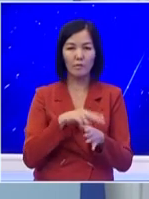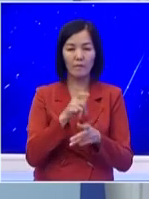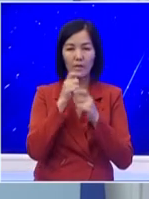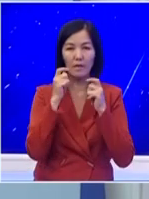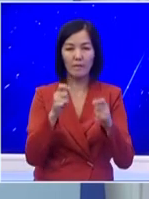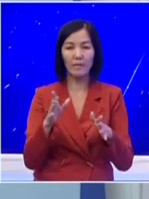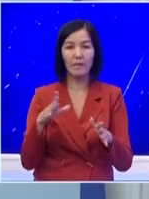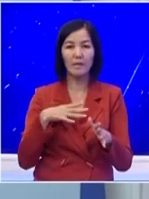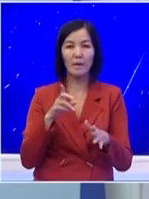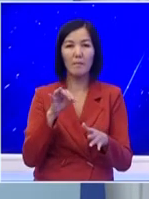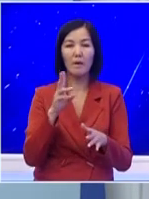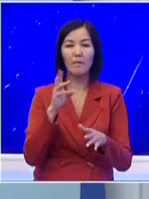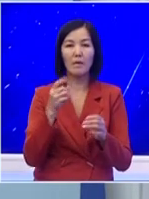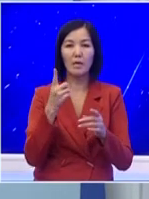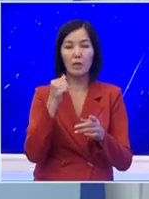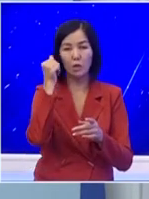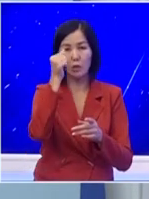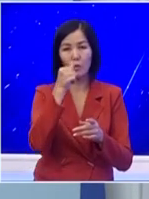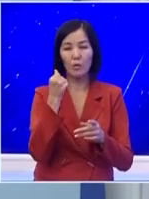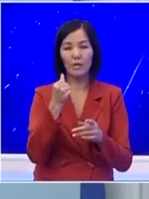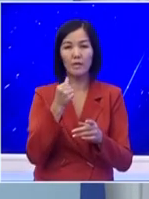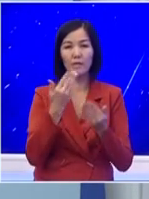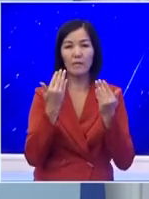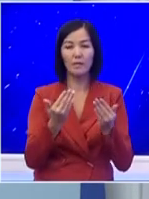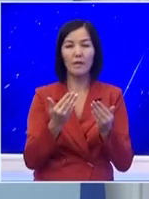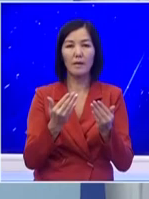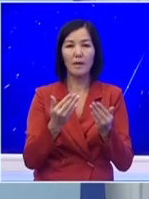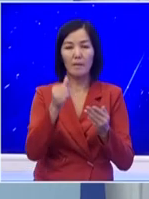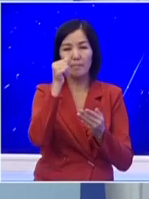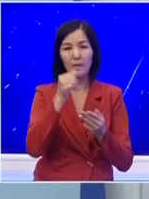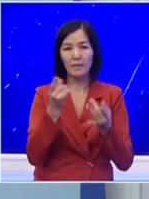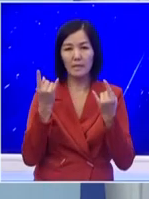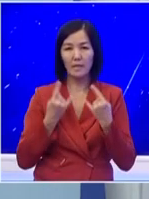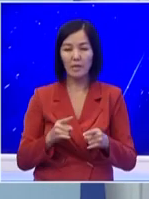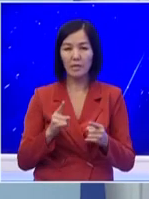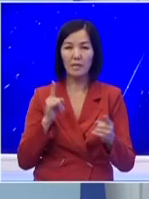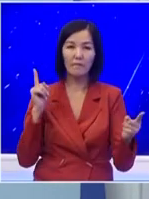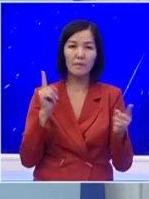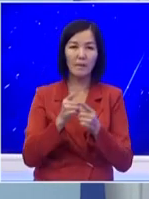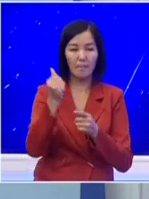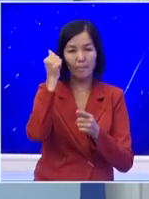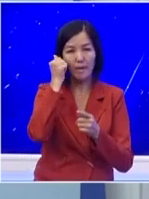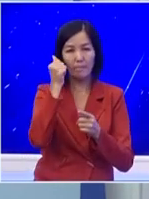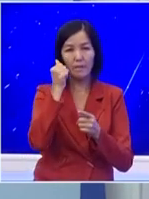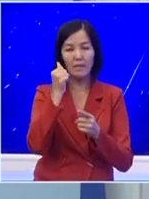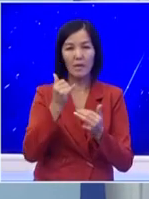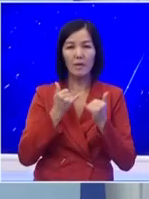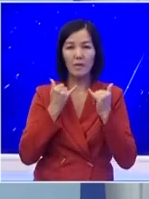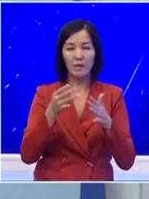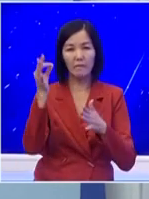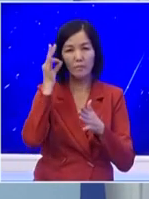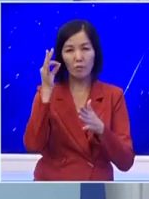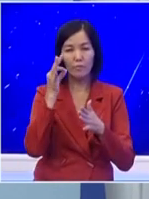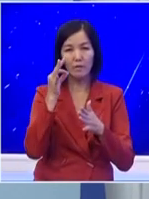столетия Каймолда Бабашев не дожил один год. И сегодня, в месяц его рождения, мы собрались, чтобы почтить память знаменитого земляка и вспомнить о